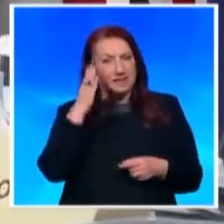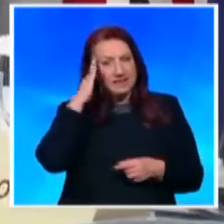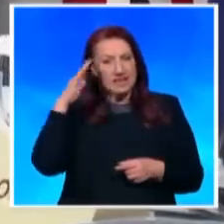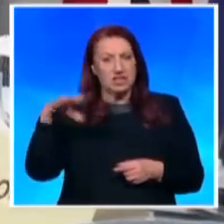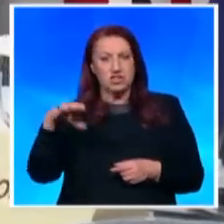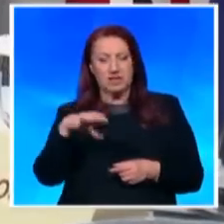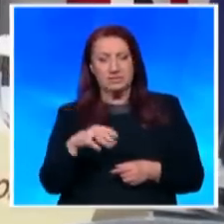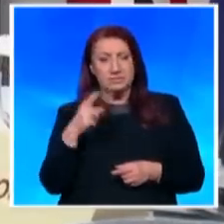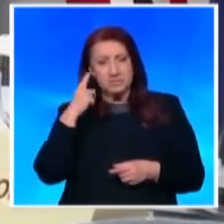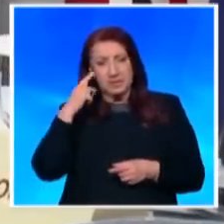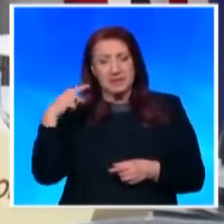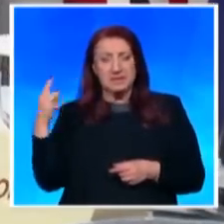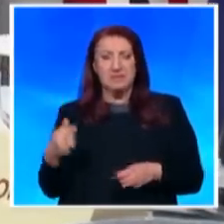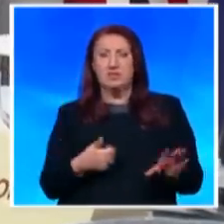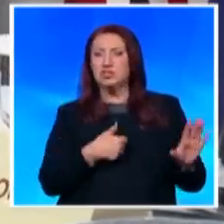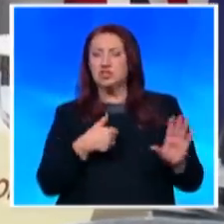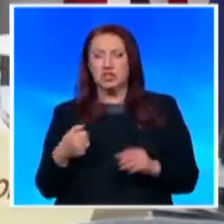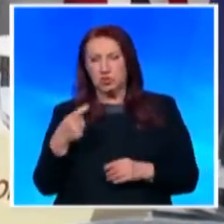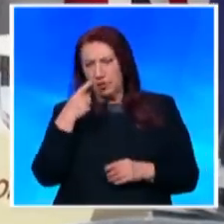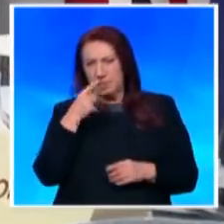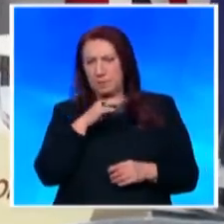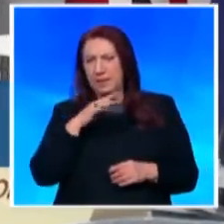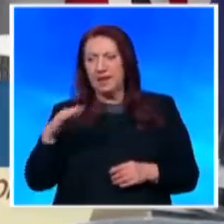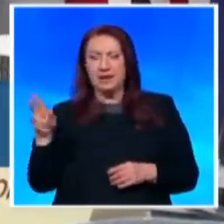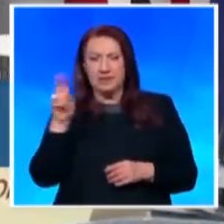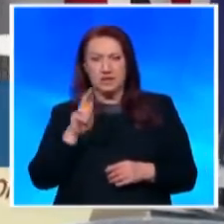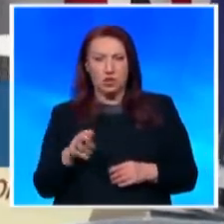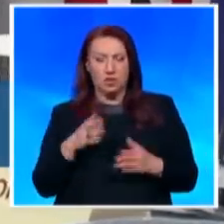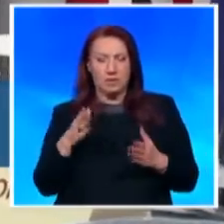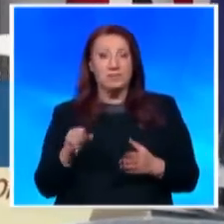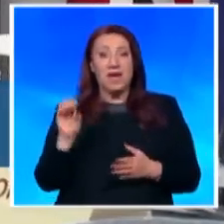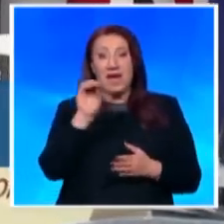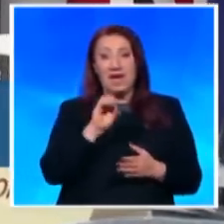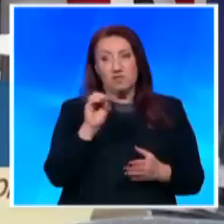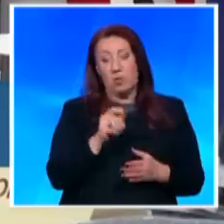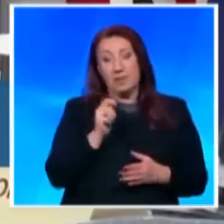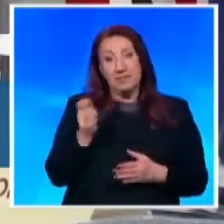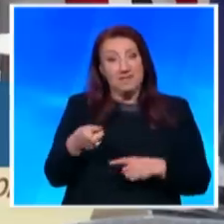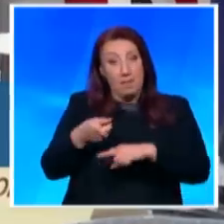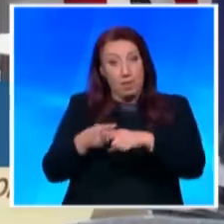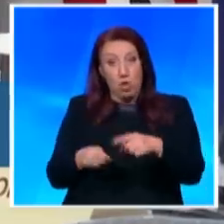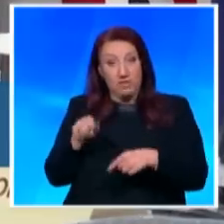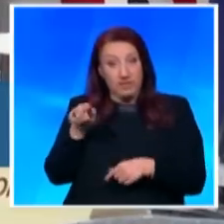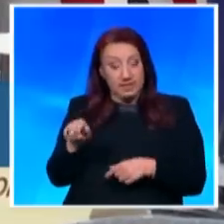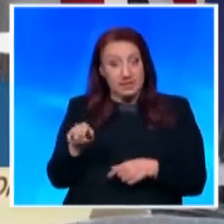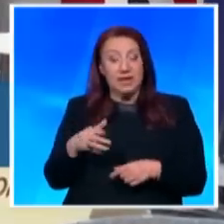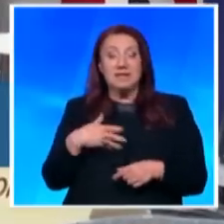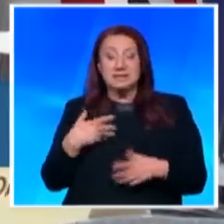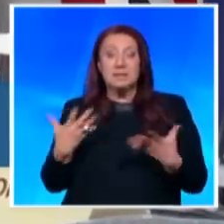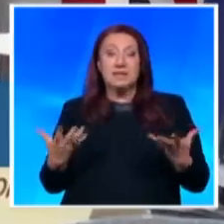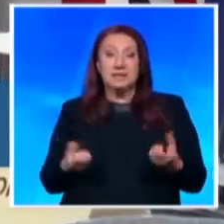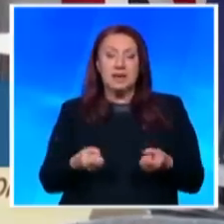Инициатива за 600 милиарда долара, за която Европа допринася с половината средства. Искаме да намерим решение за